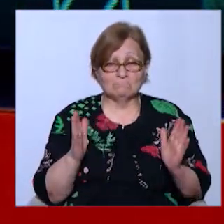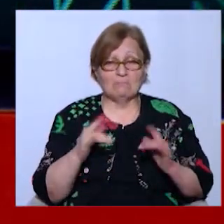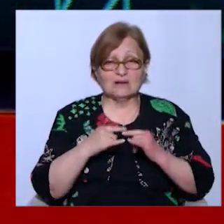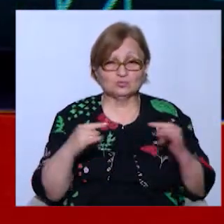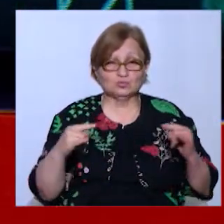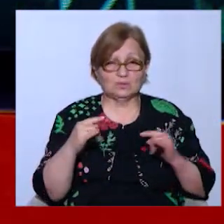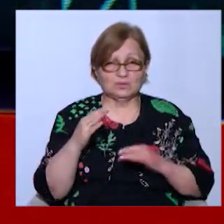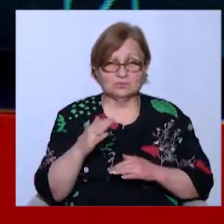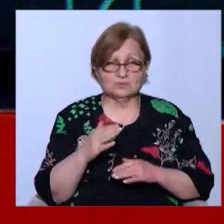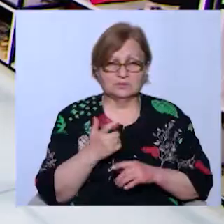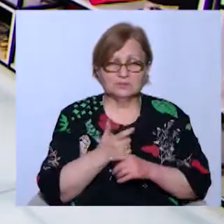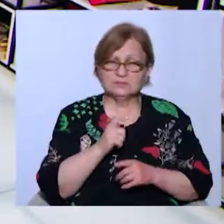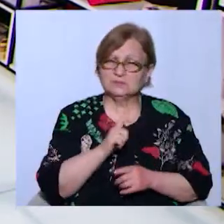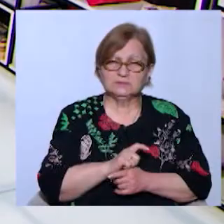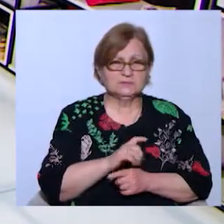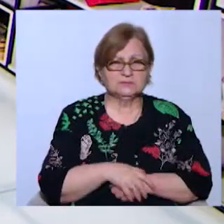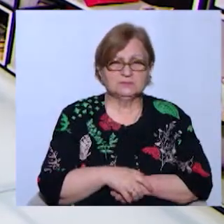მართკუთხედში. ეს ძალიან